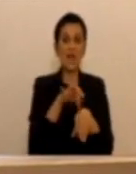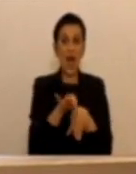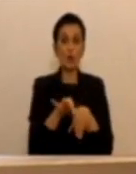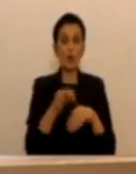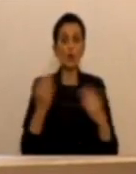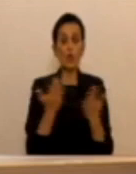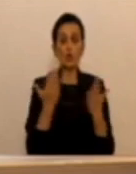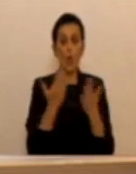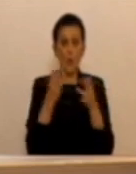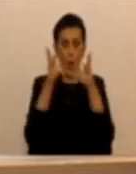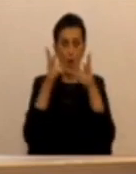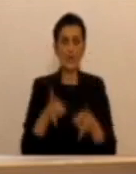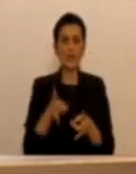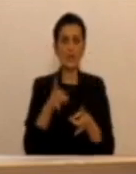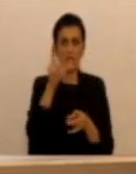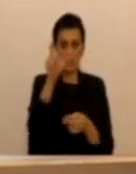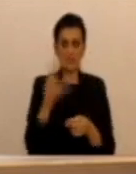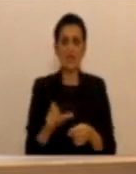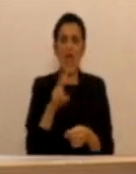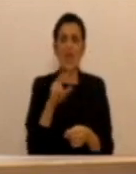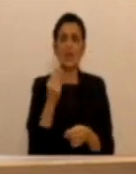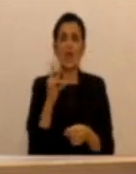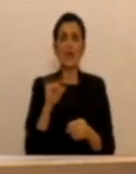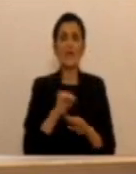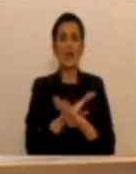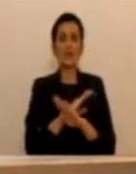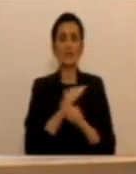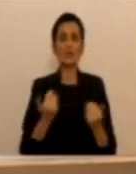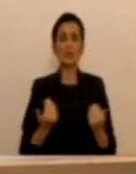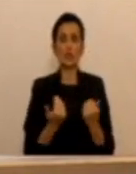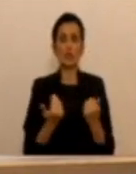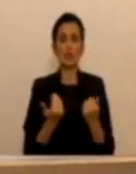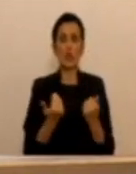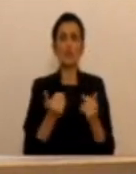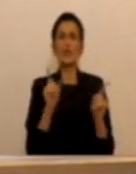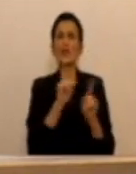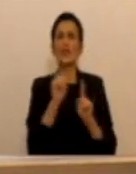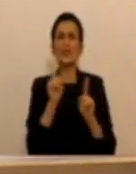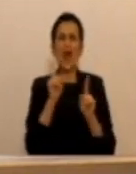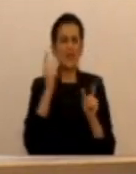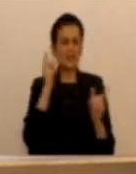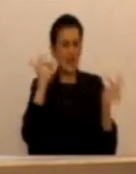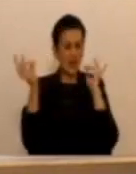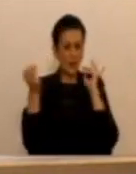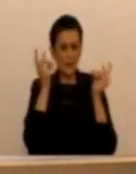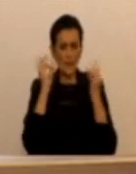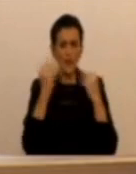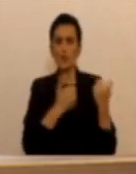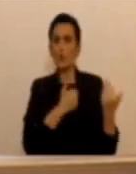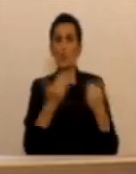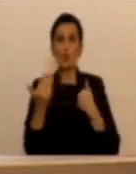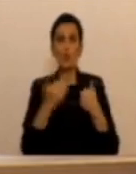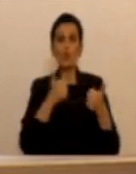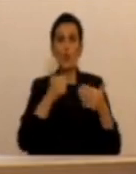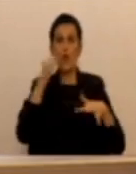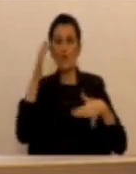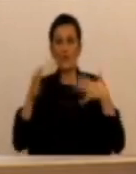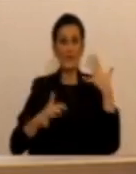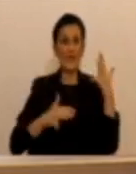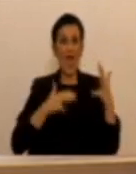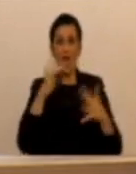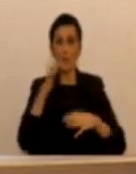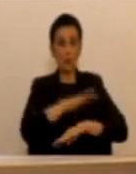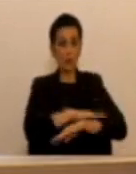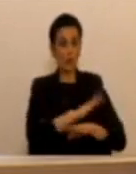იმ სხვარბლა ლექსელ აშკარავას სიცოცხლე. რაც არ უნდა აბრაგუნოთ და როგორ ველურებივით არ უნდა